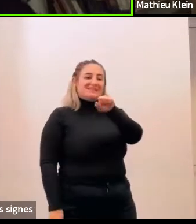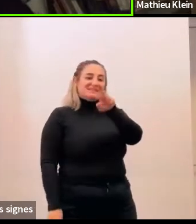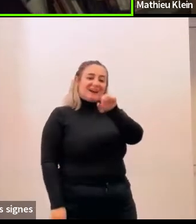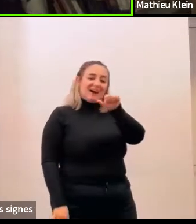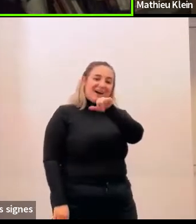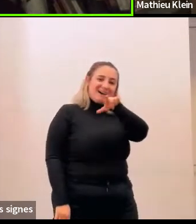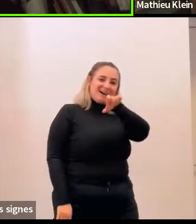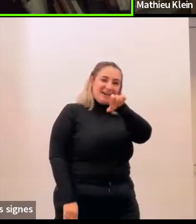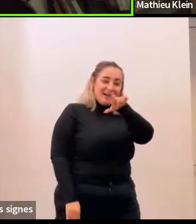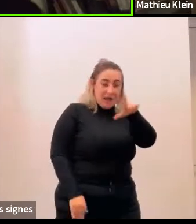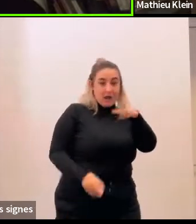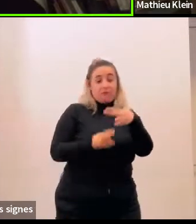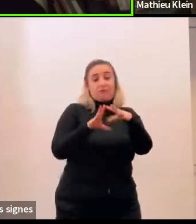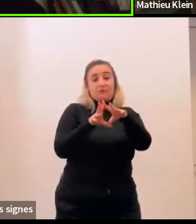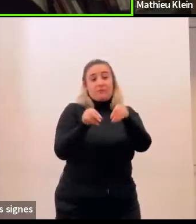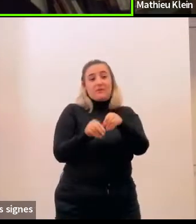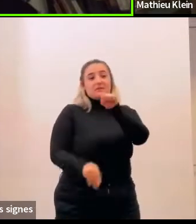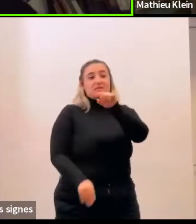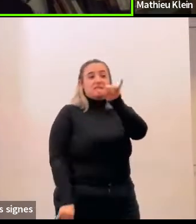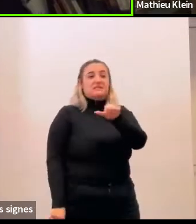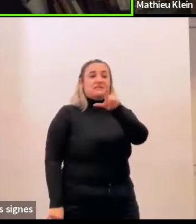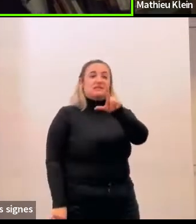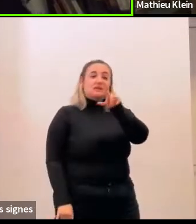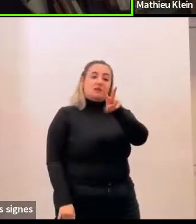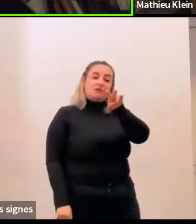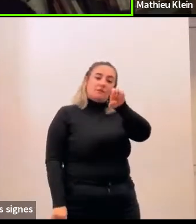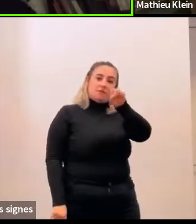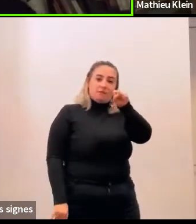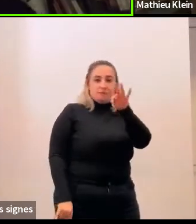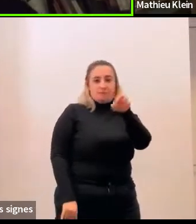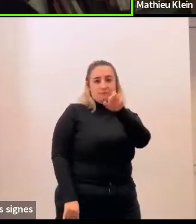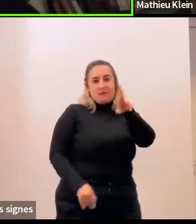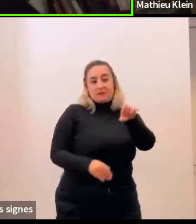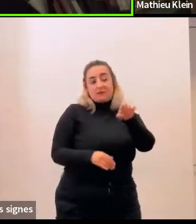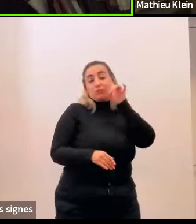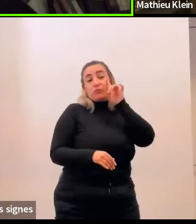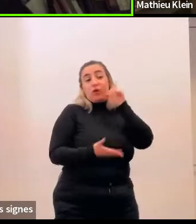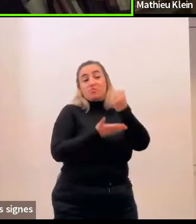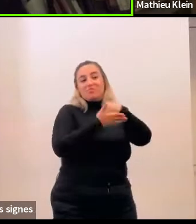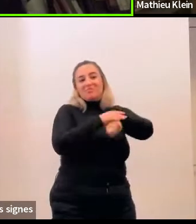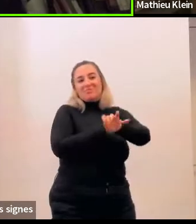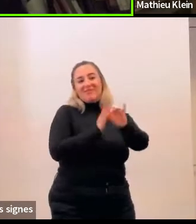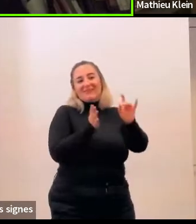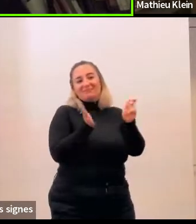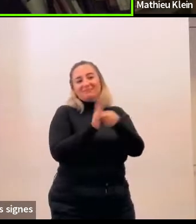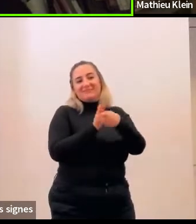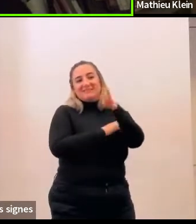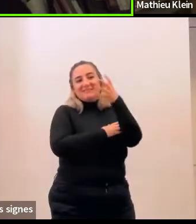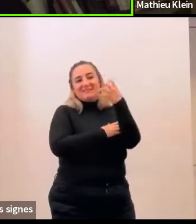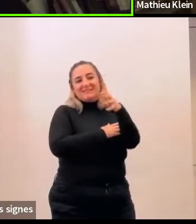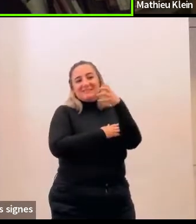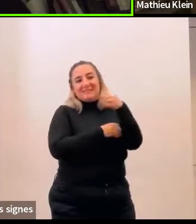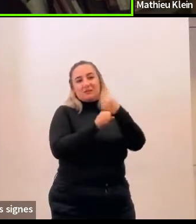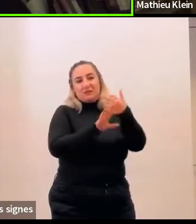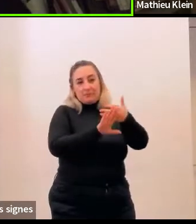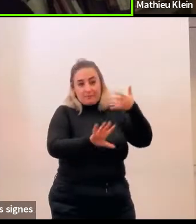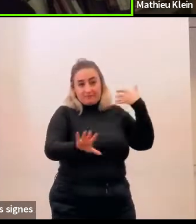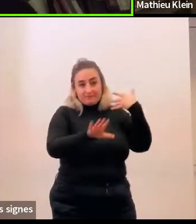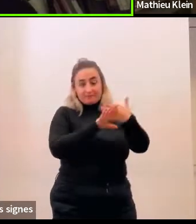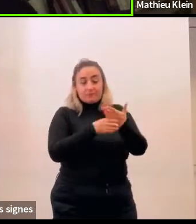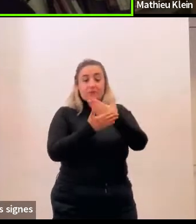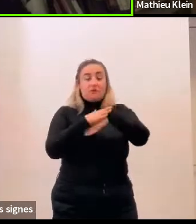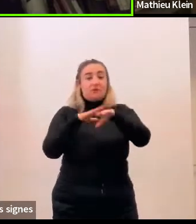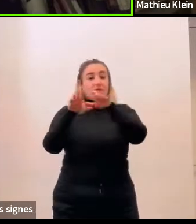400e anniversaire de sa naissance. Nous avions exposé un certain nombre de ses œuvres sous l'arc erré et